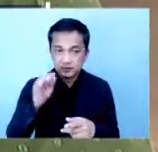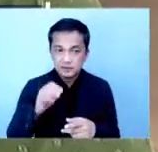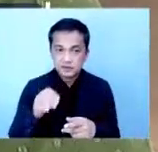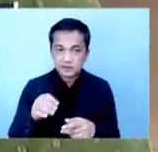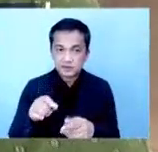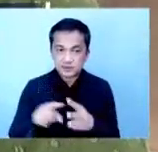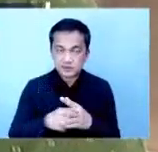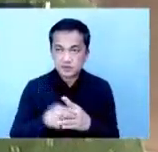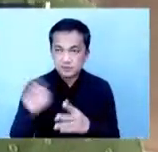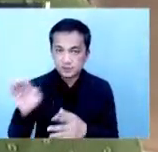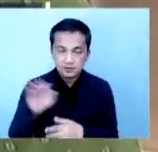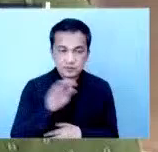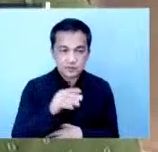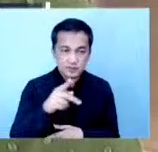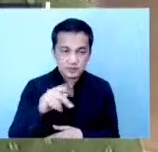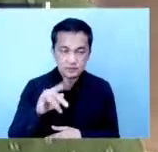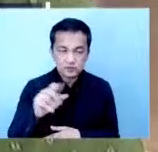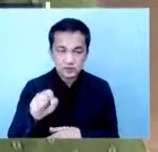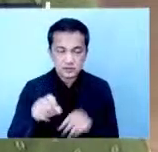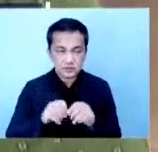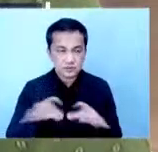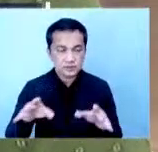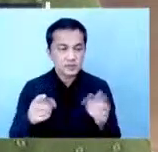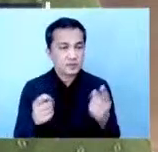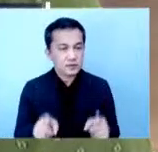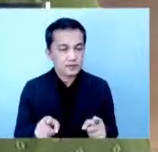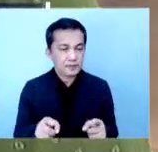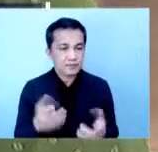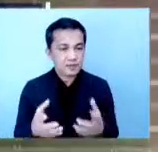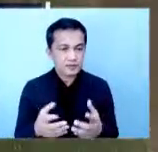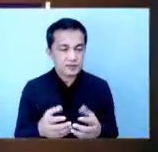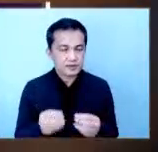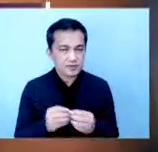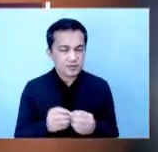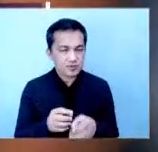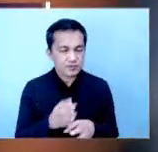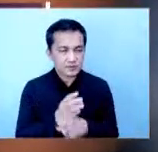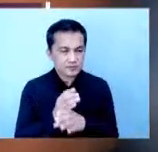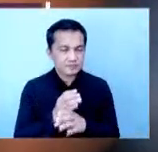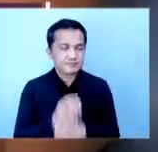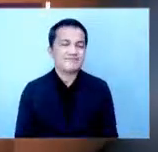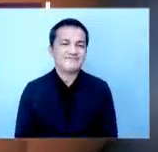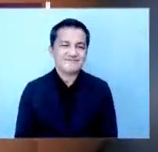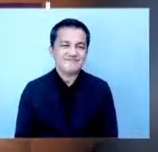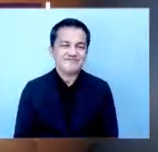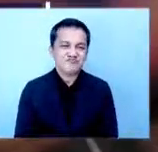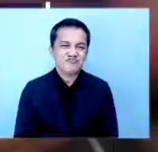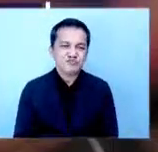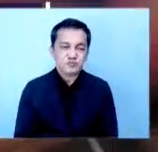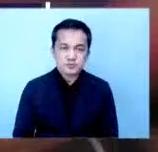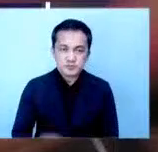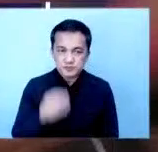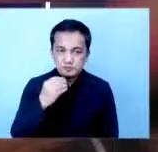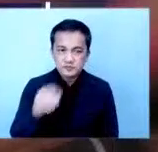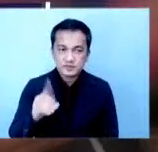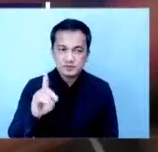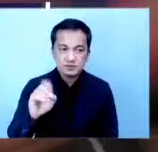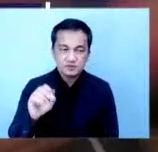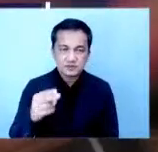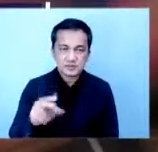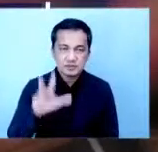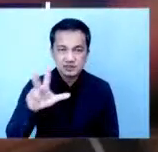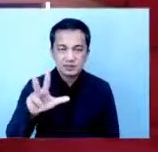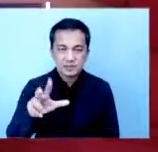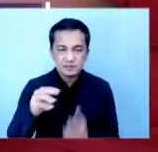attention na merong pertussis outbreak na nangyayari, baka naging mas maingat sila. Umorder na ang DOH ng 3 milyong doses